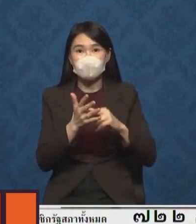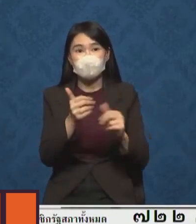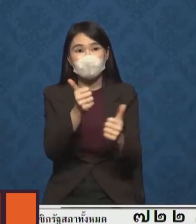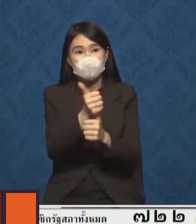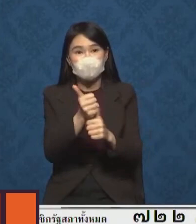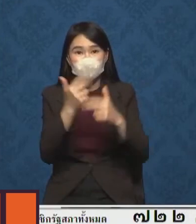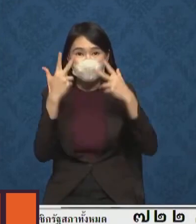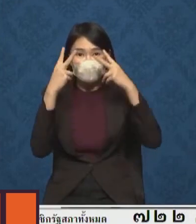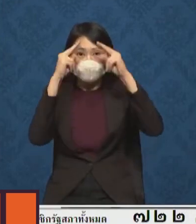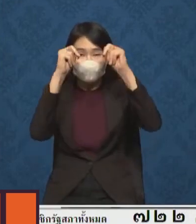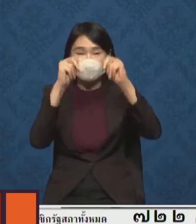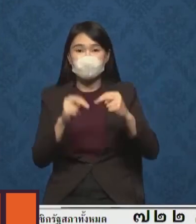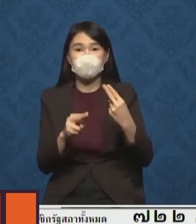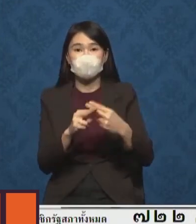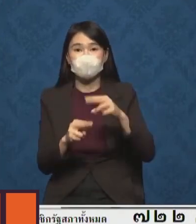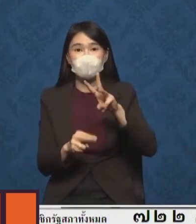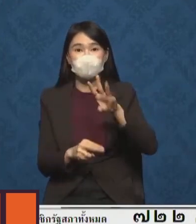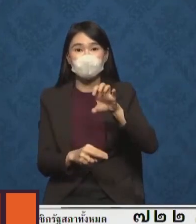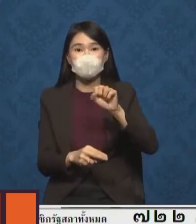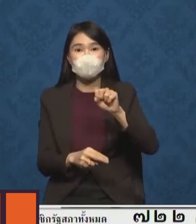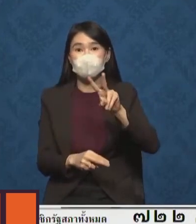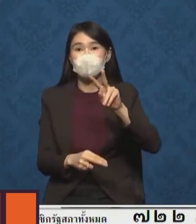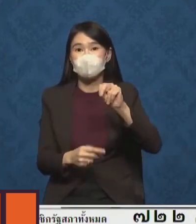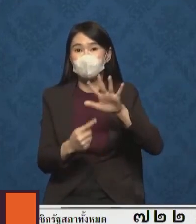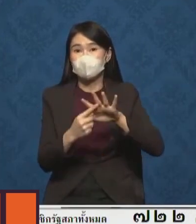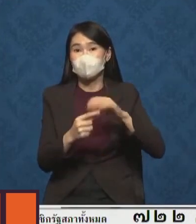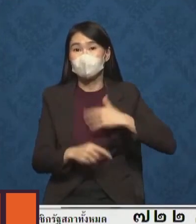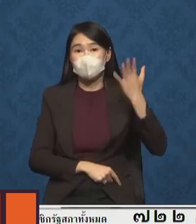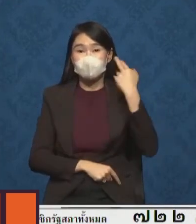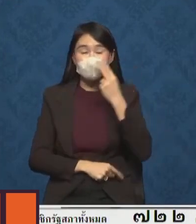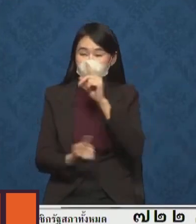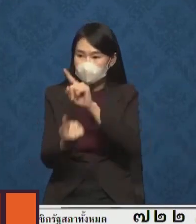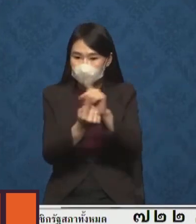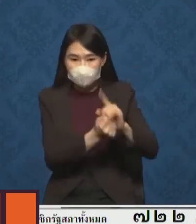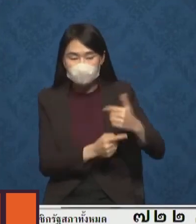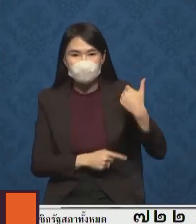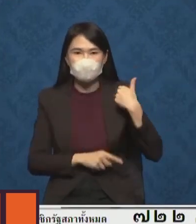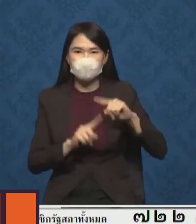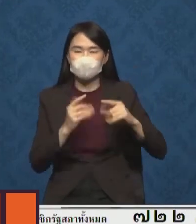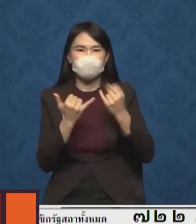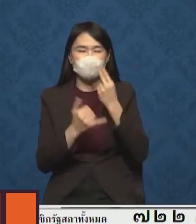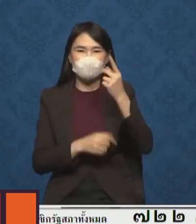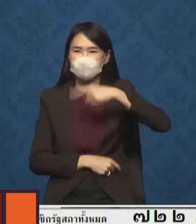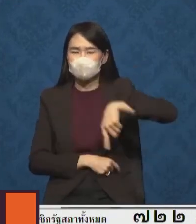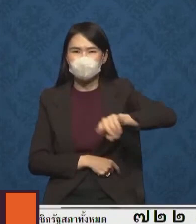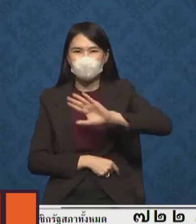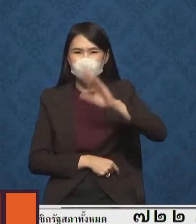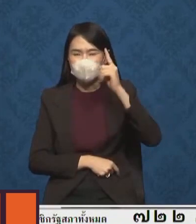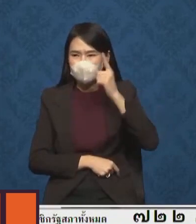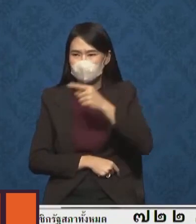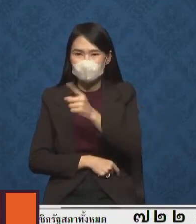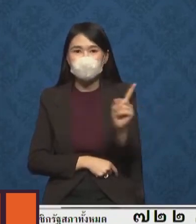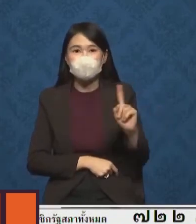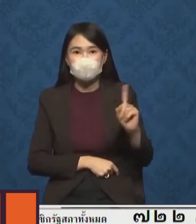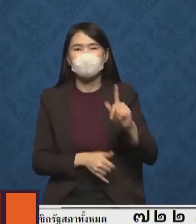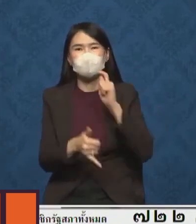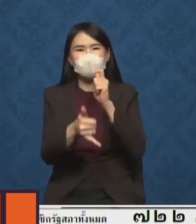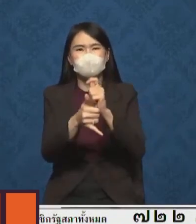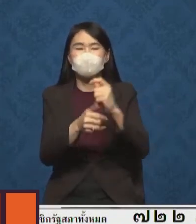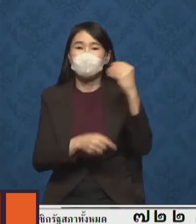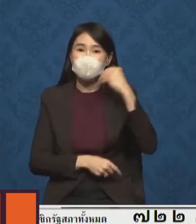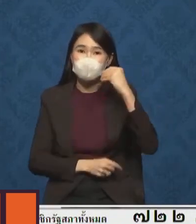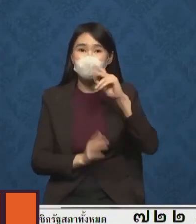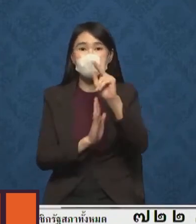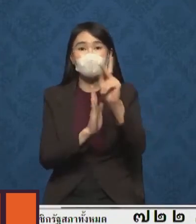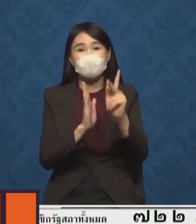องนายคตรขทรีวันนี้กเห็นท่านอยู่กะ ๆ นะครับตอนนี้ไม่ทราบ ท่านอยู่ที่ใดท่านก็อใหสัภาอยู่บ่อยครางวาก